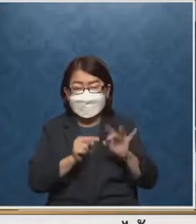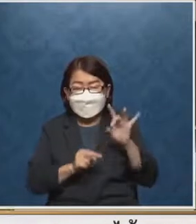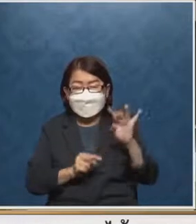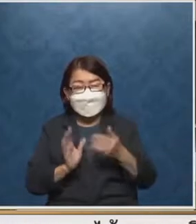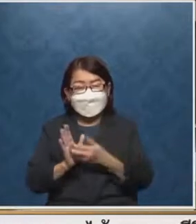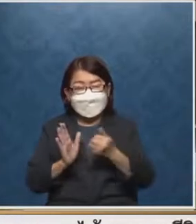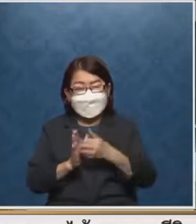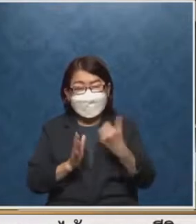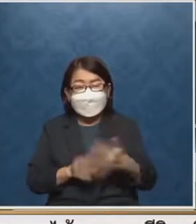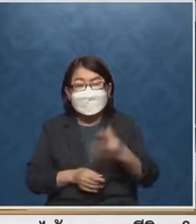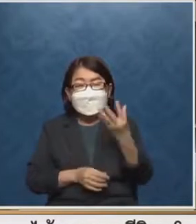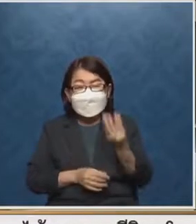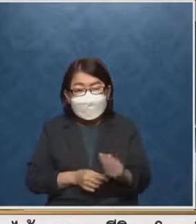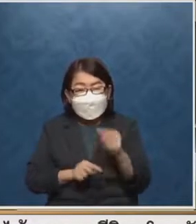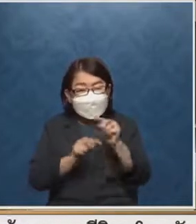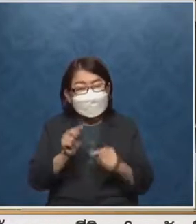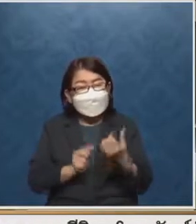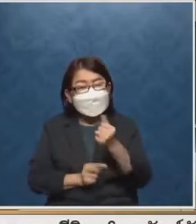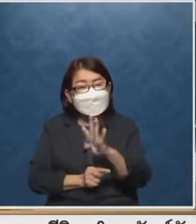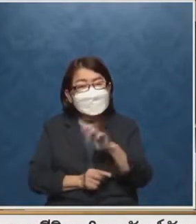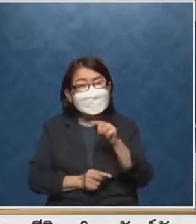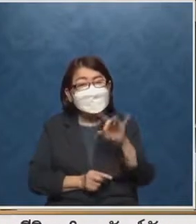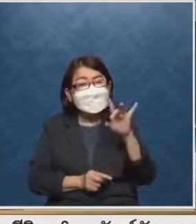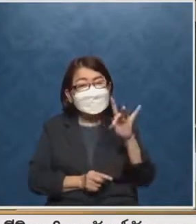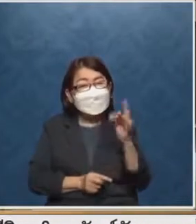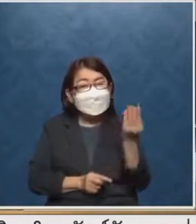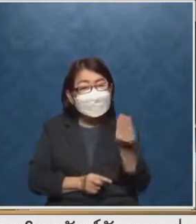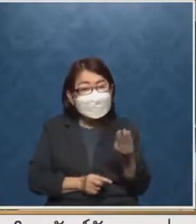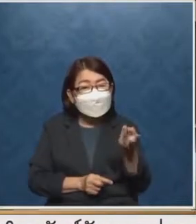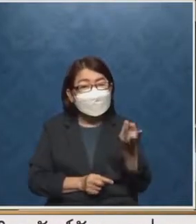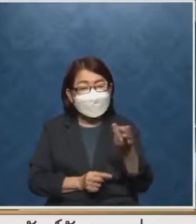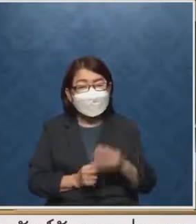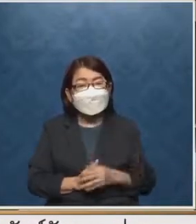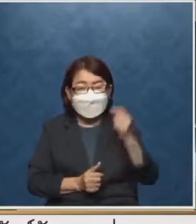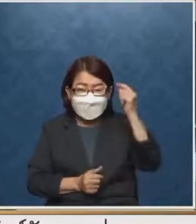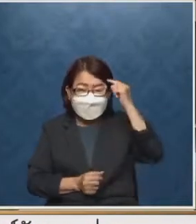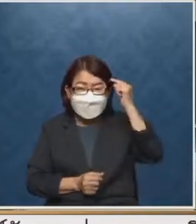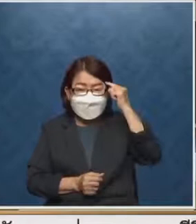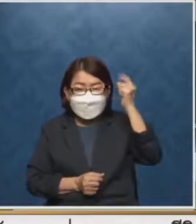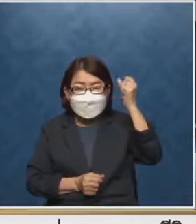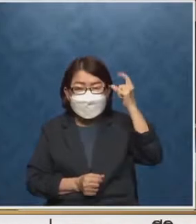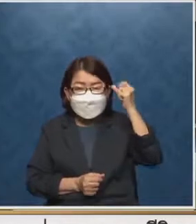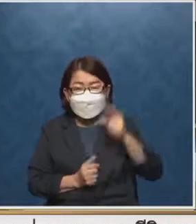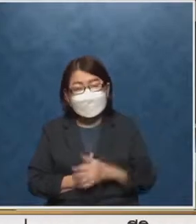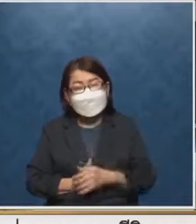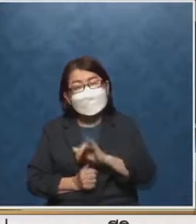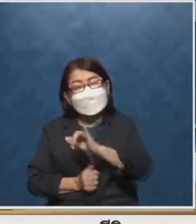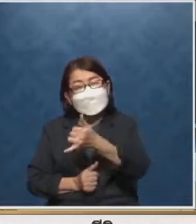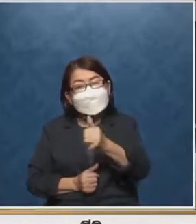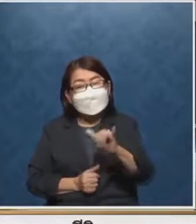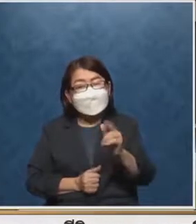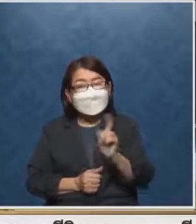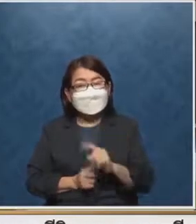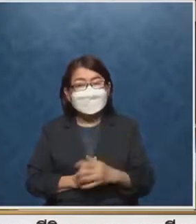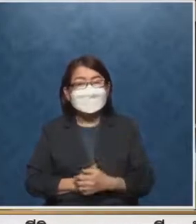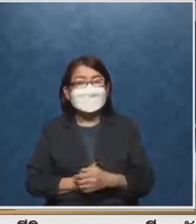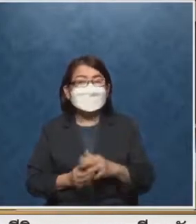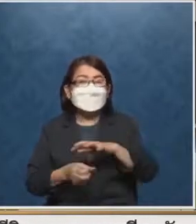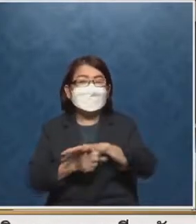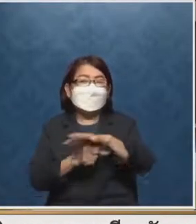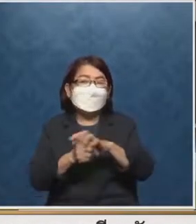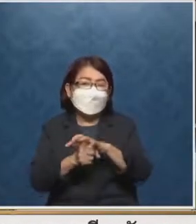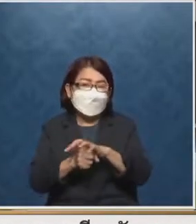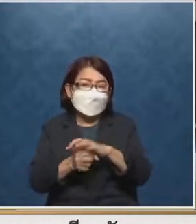จะมีเหลืออยู่ประมาณสัก 14.8 นิดหน่อยนะครับก็เข้าใจได้ว่ามันอาจจะเกิดโควิดเกิดเหตุ